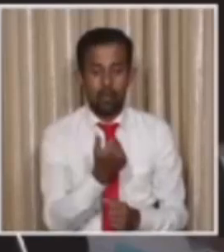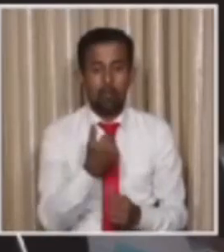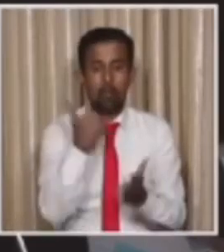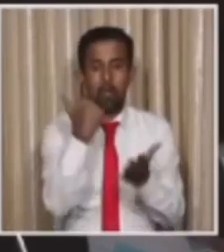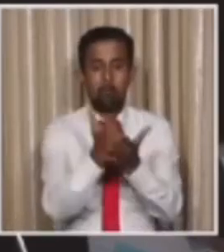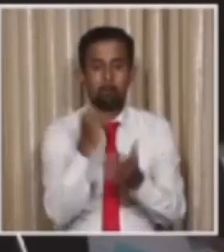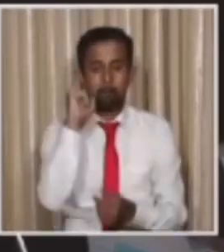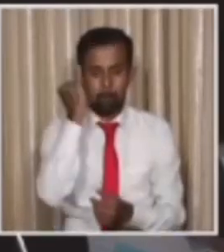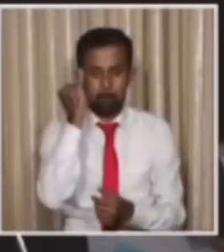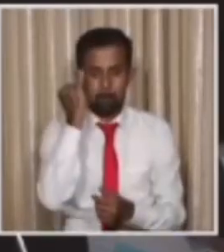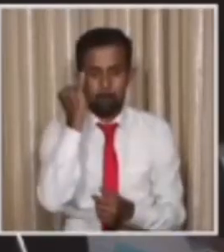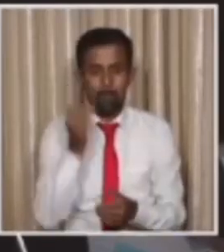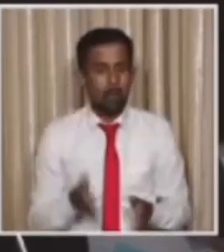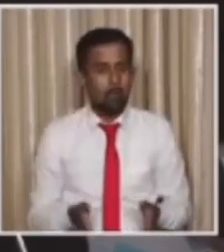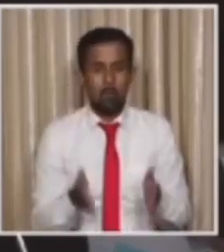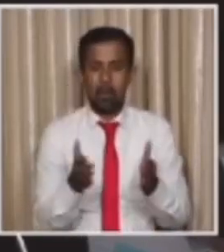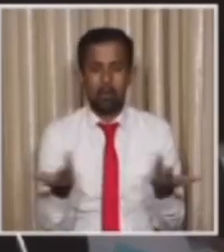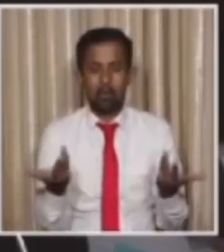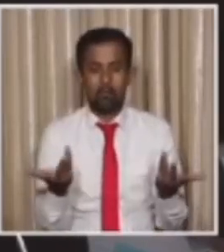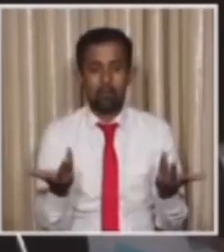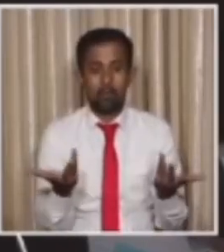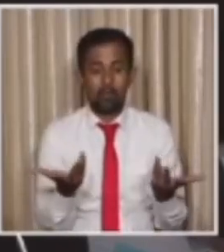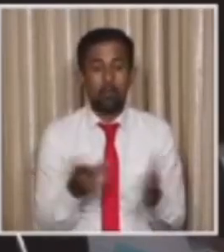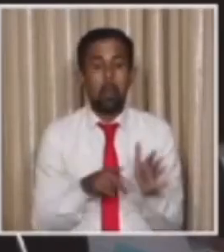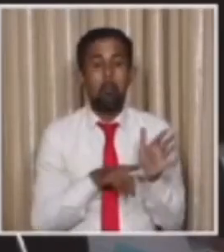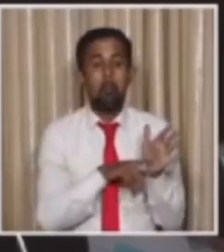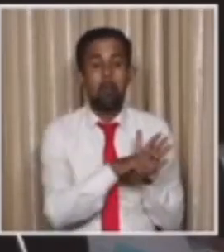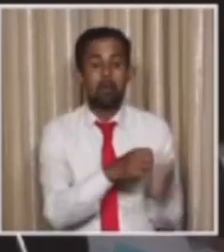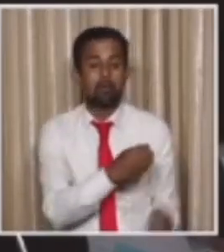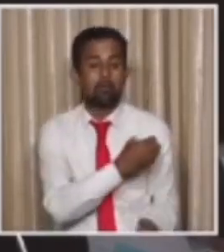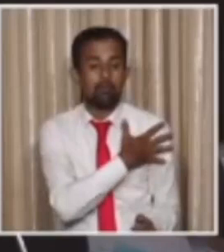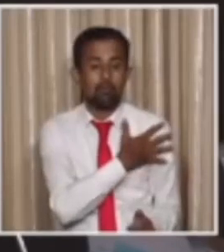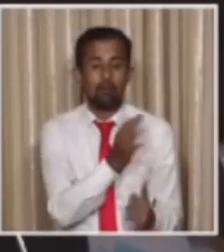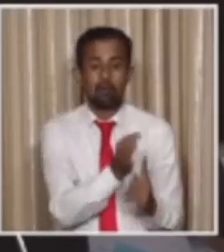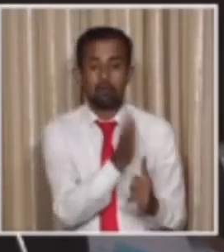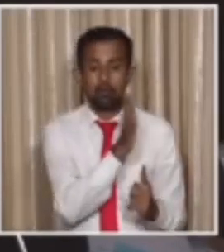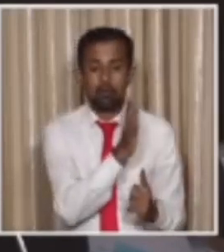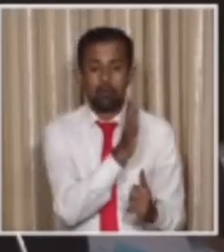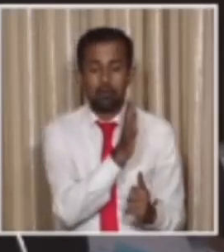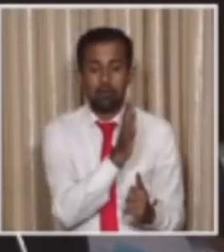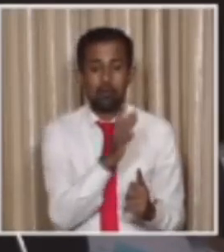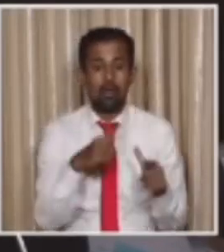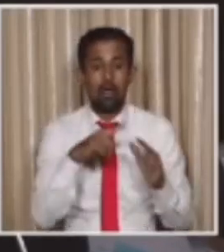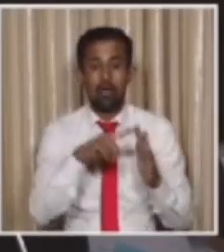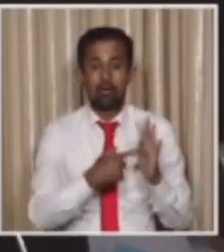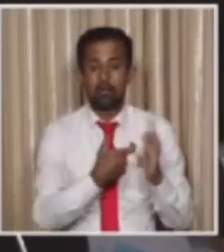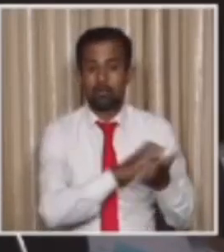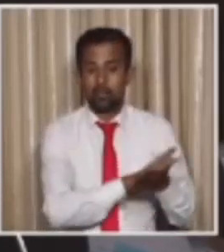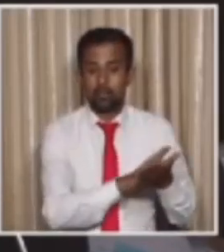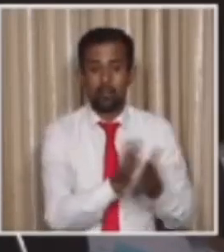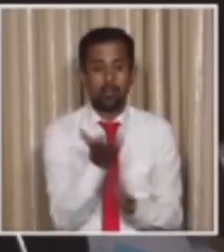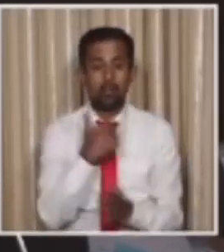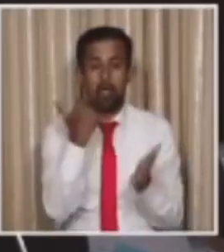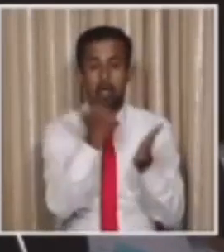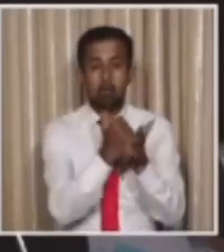මහබැංකු අධිපතිවරයාගේ පාරේ නෙවෙයි. මේ යන්නේ පරණ ගෝඨාභය රාජපක්ෂ ජනාධිපතිතුමා, අජිත් නිවාඩ් කබ්‍රාල් හිටපු මහ